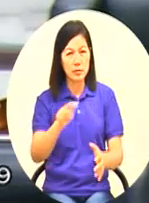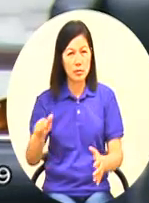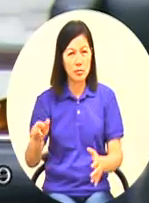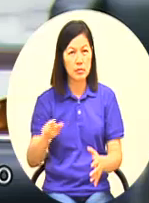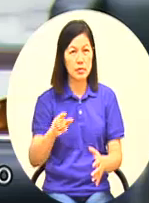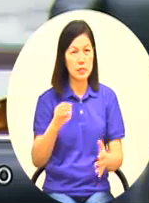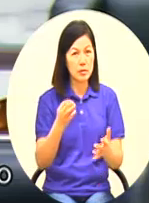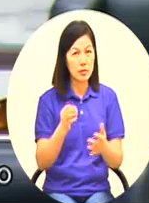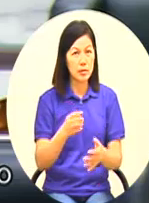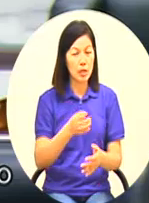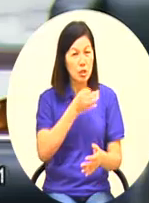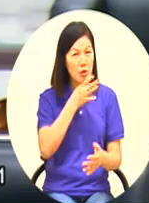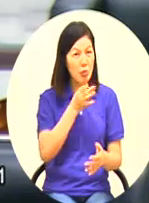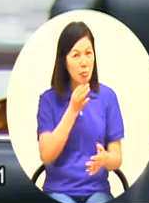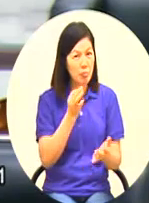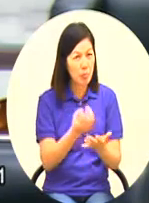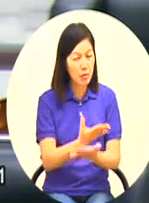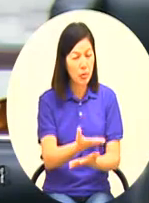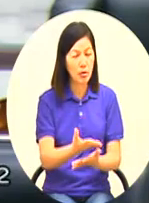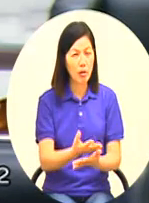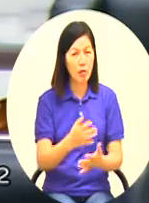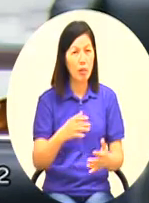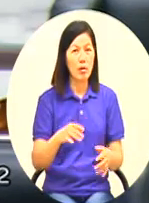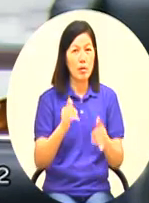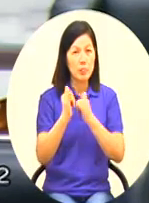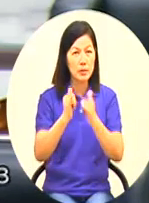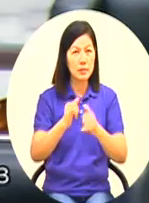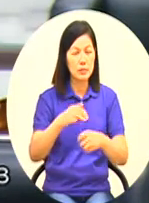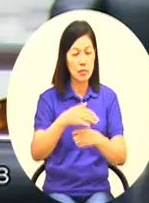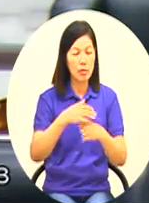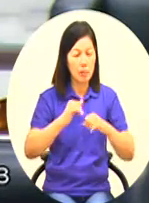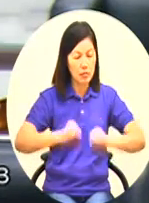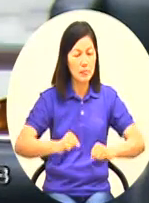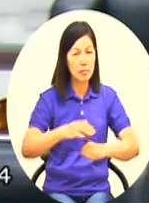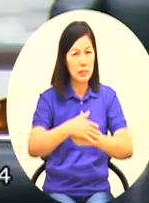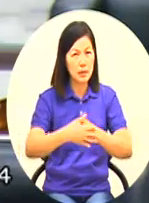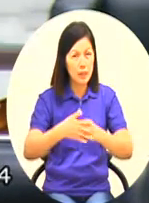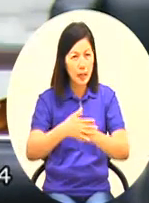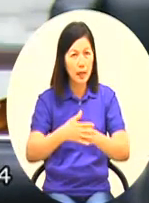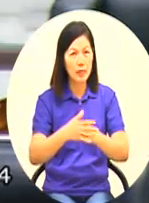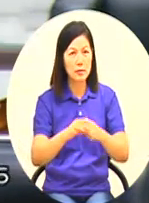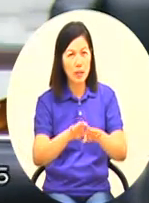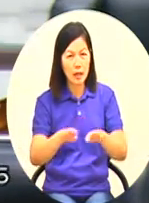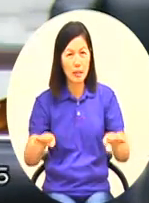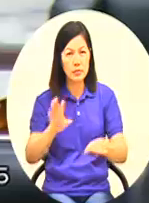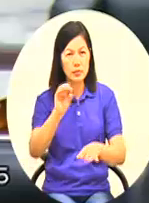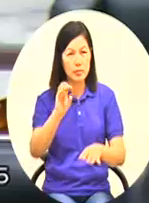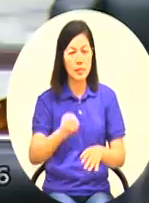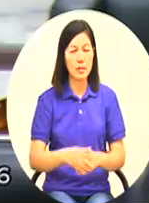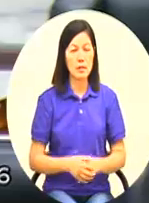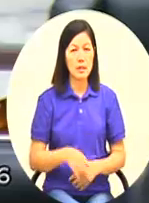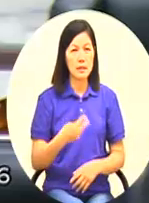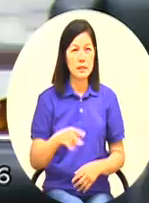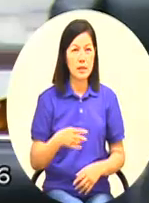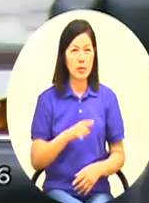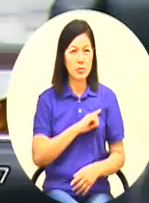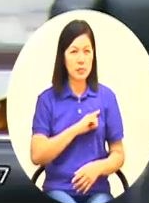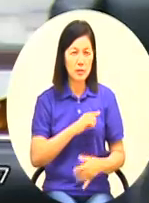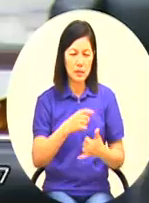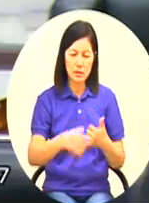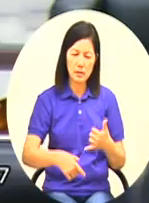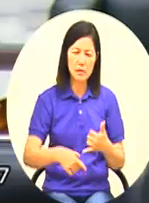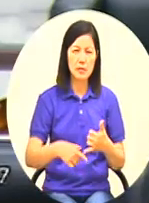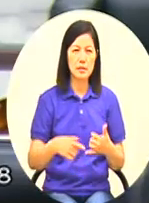我们的生命安全有没有保障因为我们身为民代啊，无法都帮你们分担你们